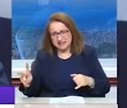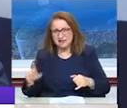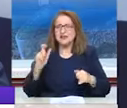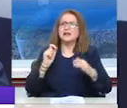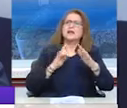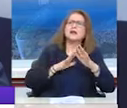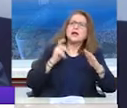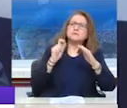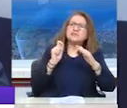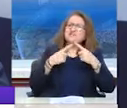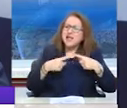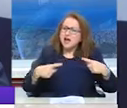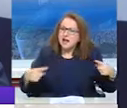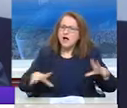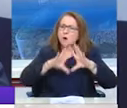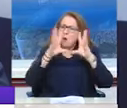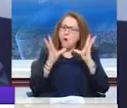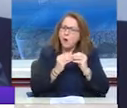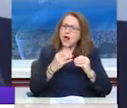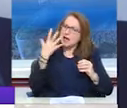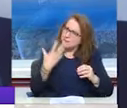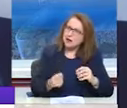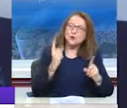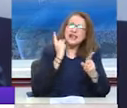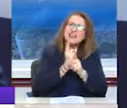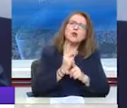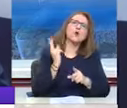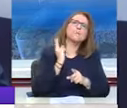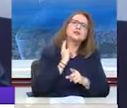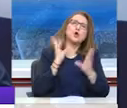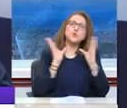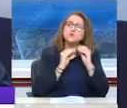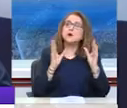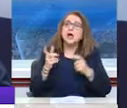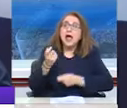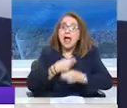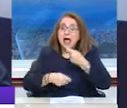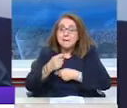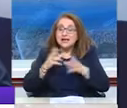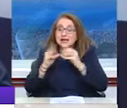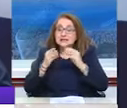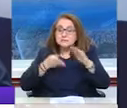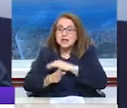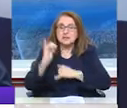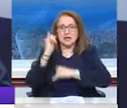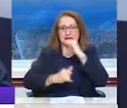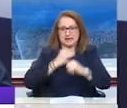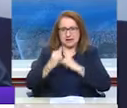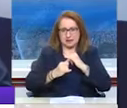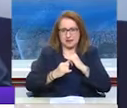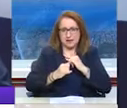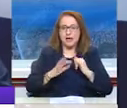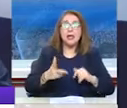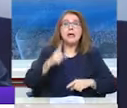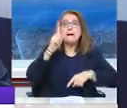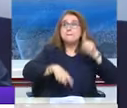οποίες είναι γεγραμμένες Μητρώ Online Media. Από βήματο σήμερα καλώ επιχειρήσεις εργοδότες που έχουν ήδη